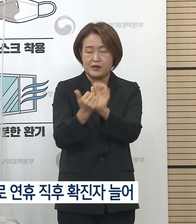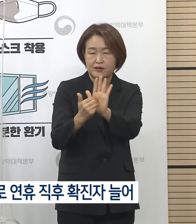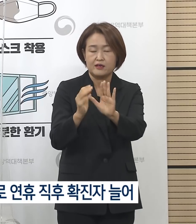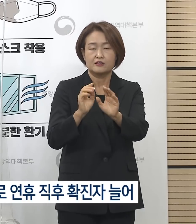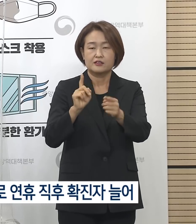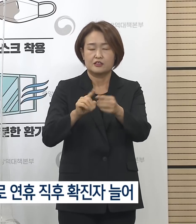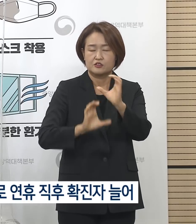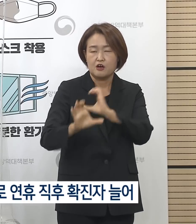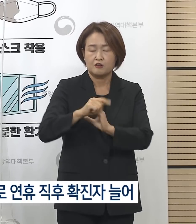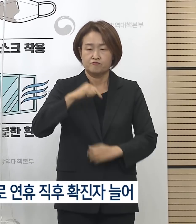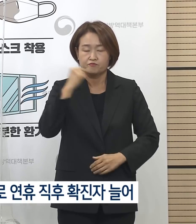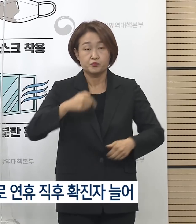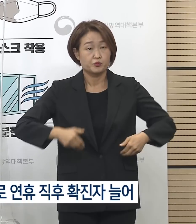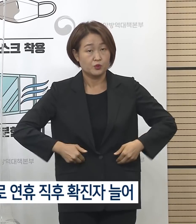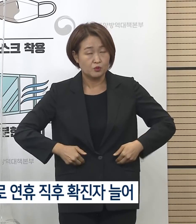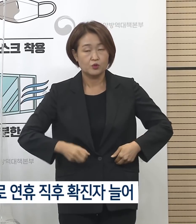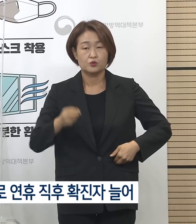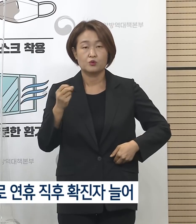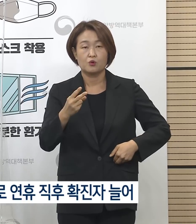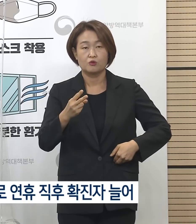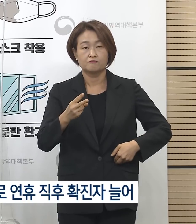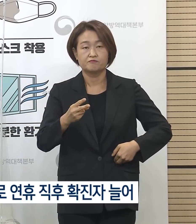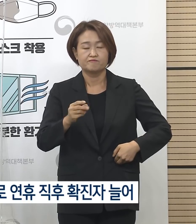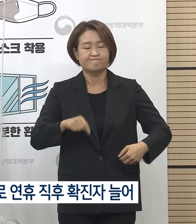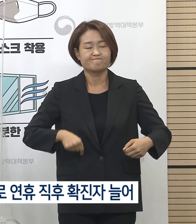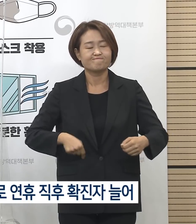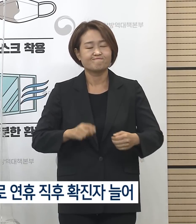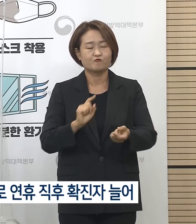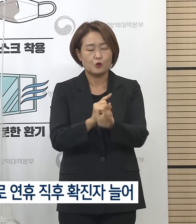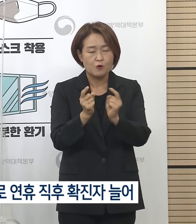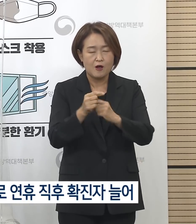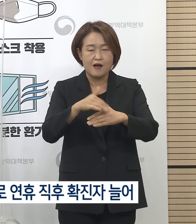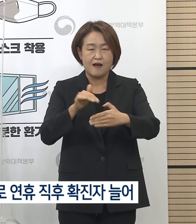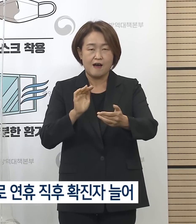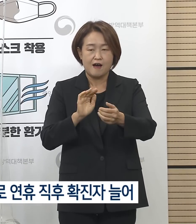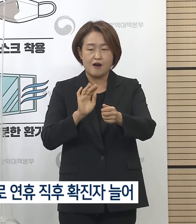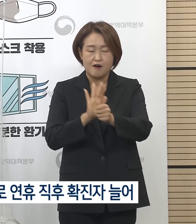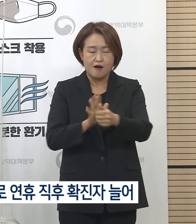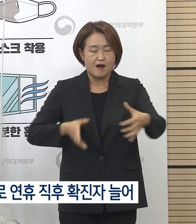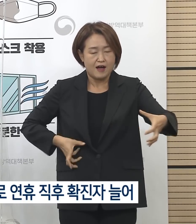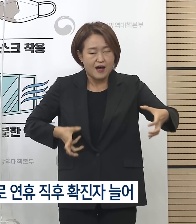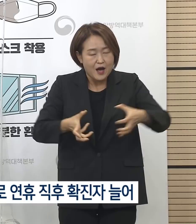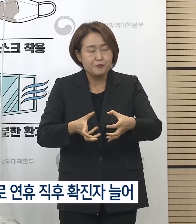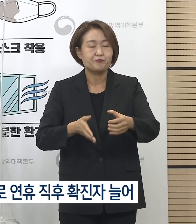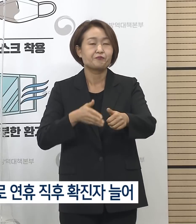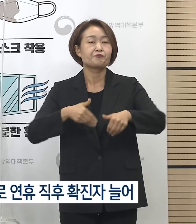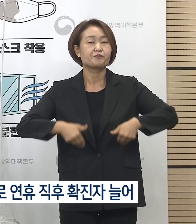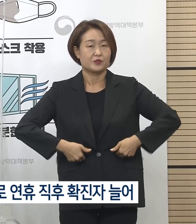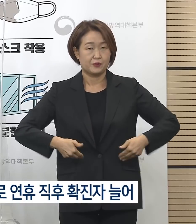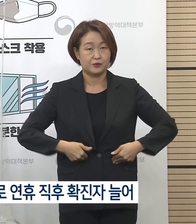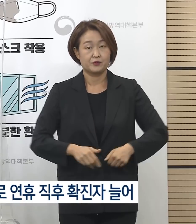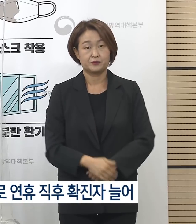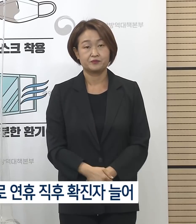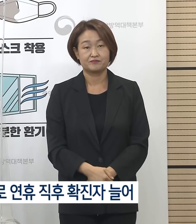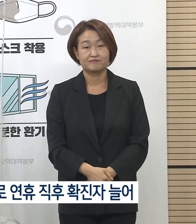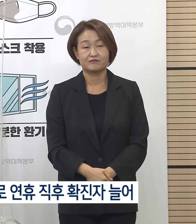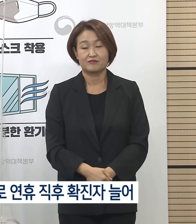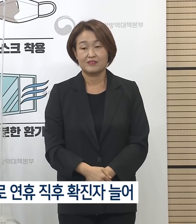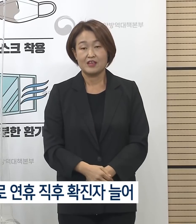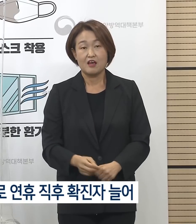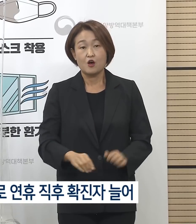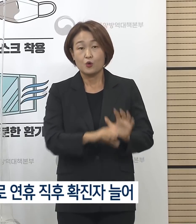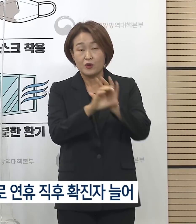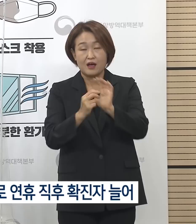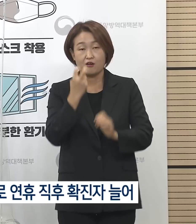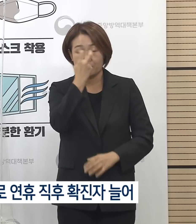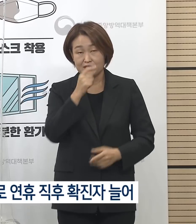필수적이고 방역 대책에 적극적으로 협조해 주실 것을 부탁을 드립니다. 먼저 선제검사 실시입니다.